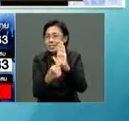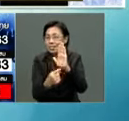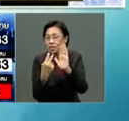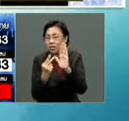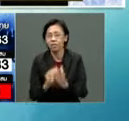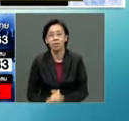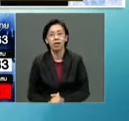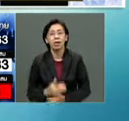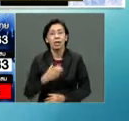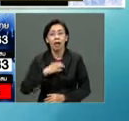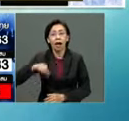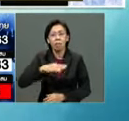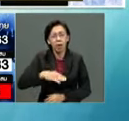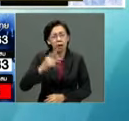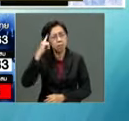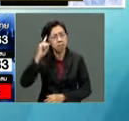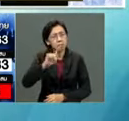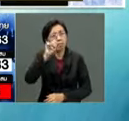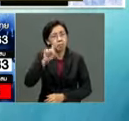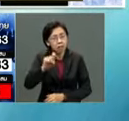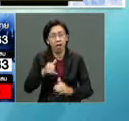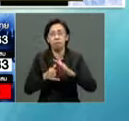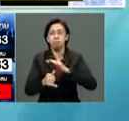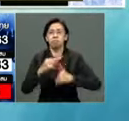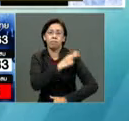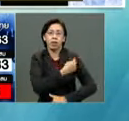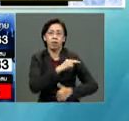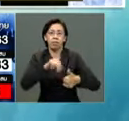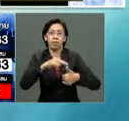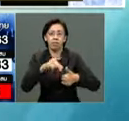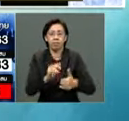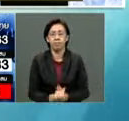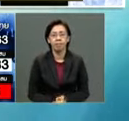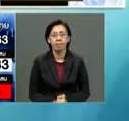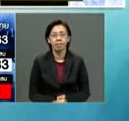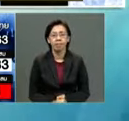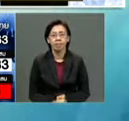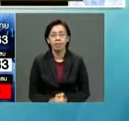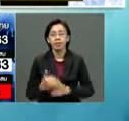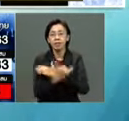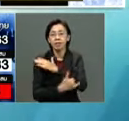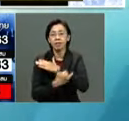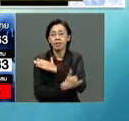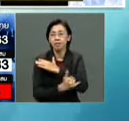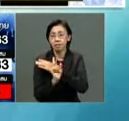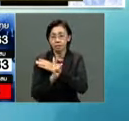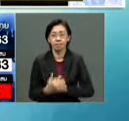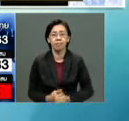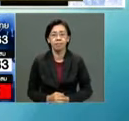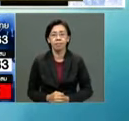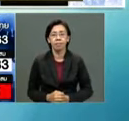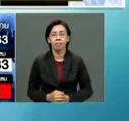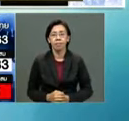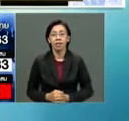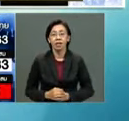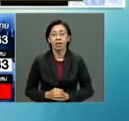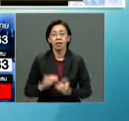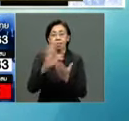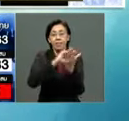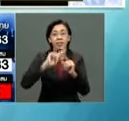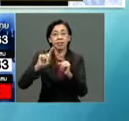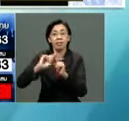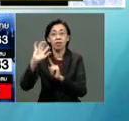อยากจะให้เข้าไปตรวจกันไปดูรายงานของต่างประเทศนะครับอันนี้ไปเร็วๆนะครับของต่างประเทศหมายถึงระดับโลกเลย